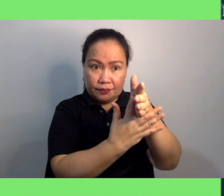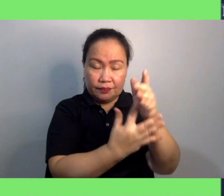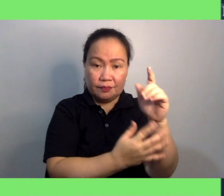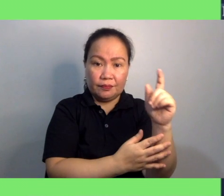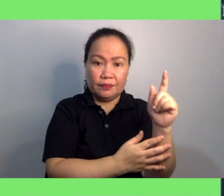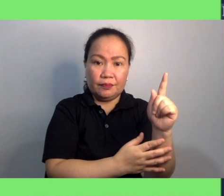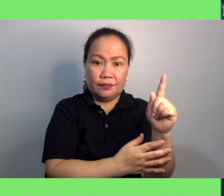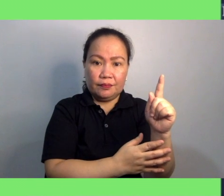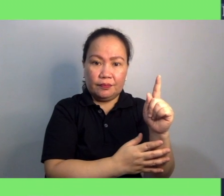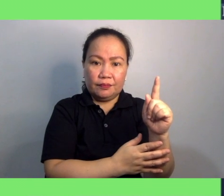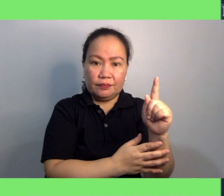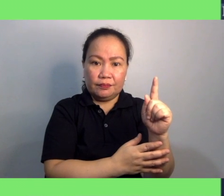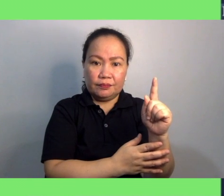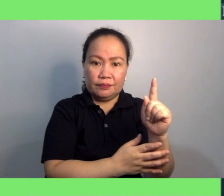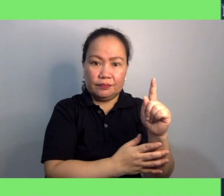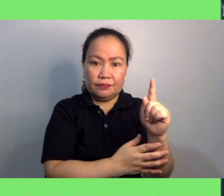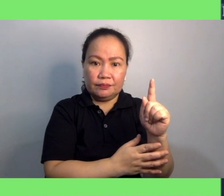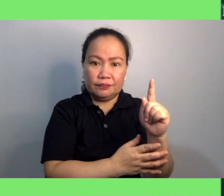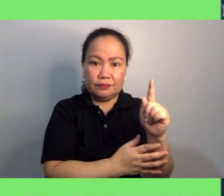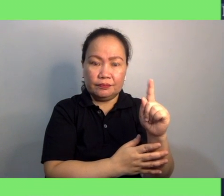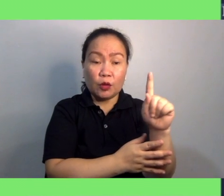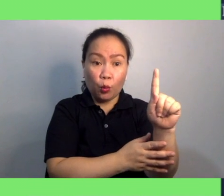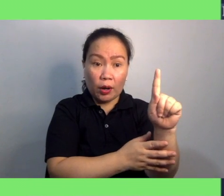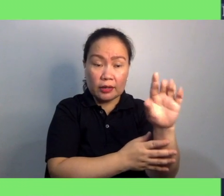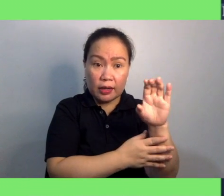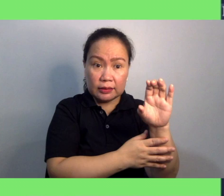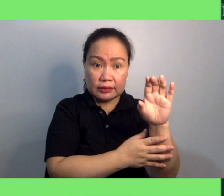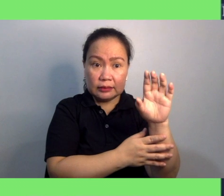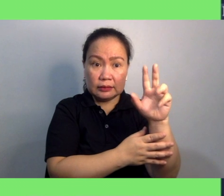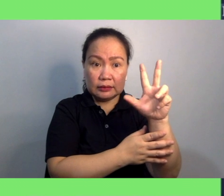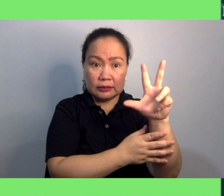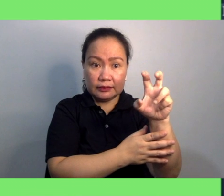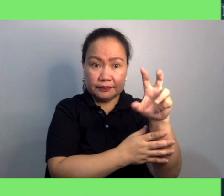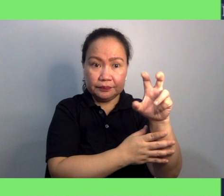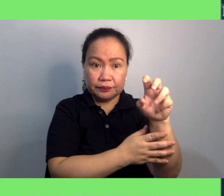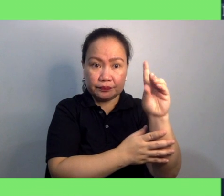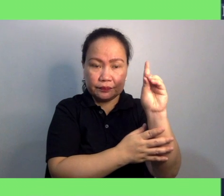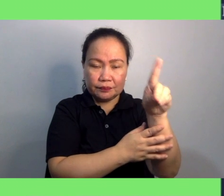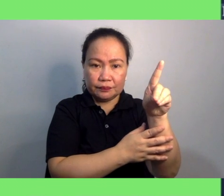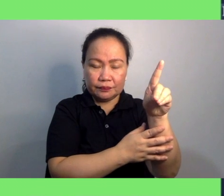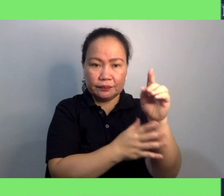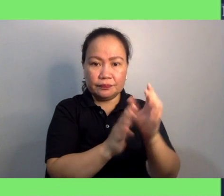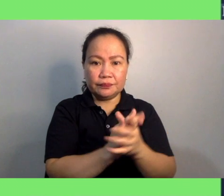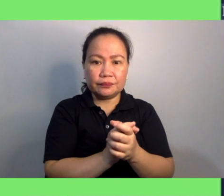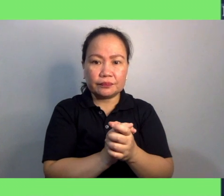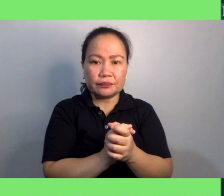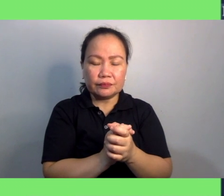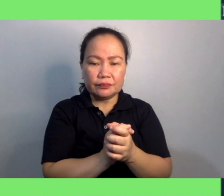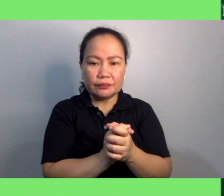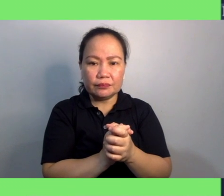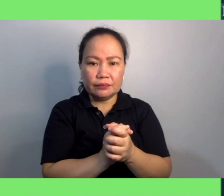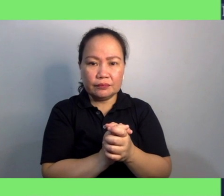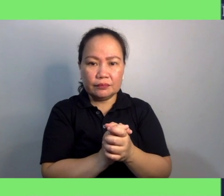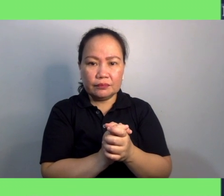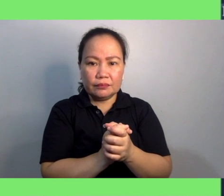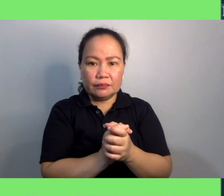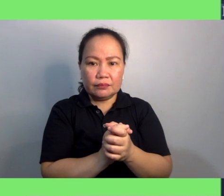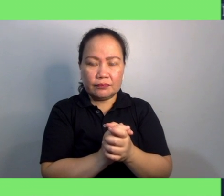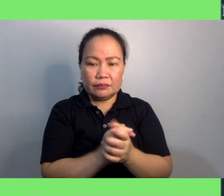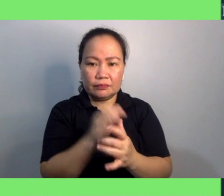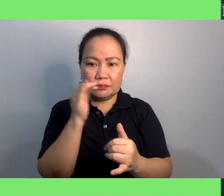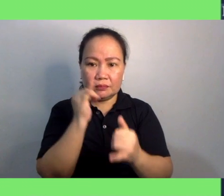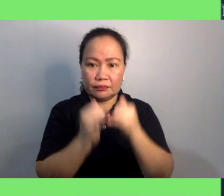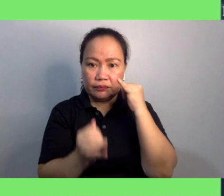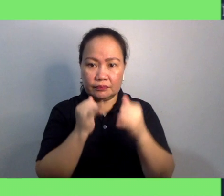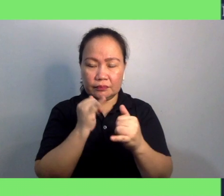So, this is 113 degrees. Okay, next. Let's